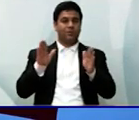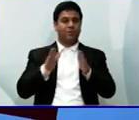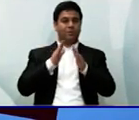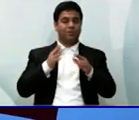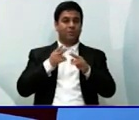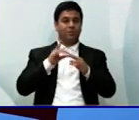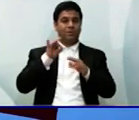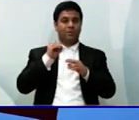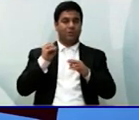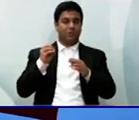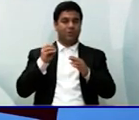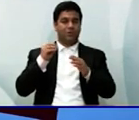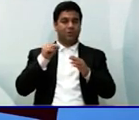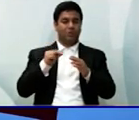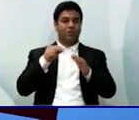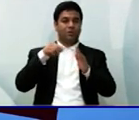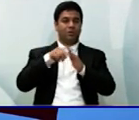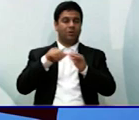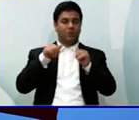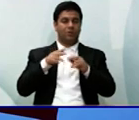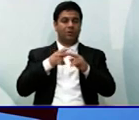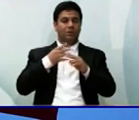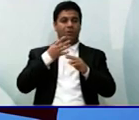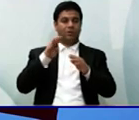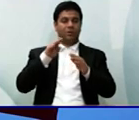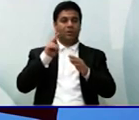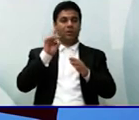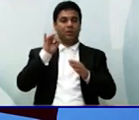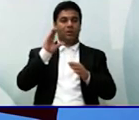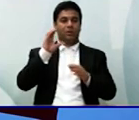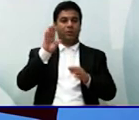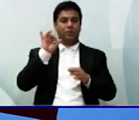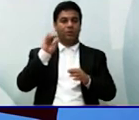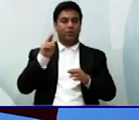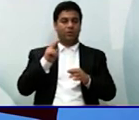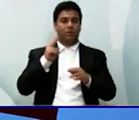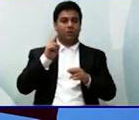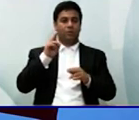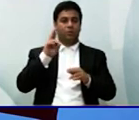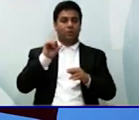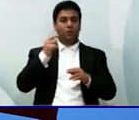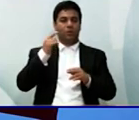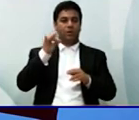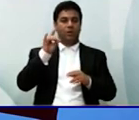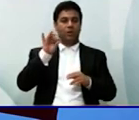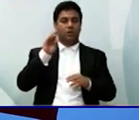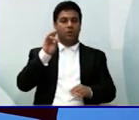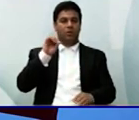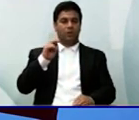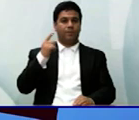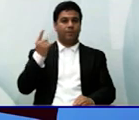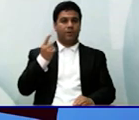звучащую речь, решим кроссворд. По горизонтали.